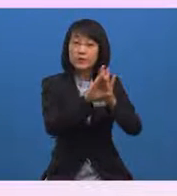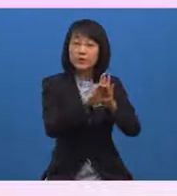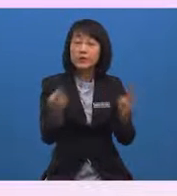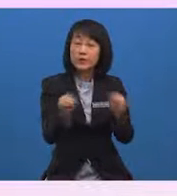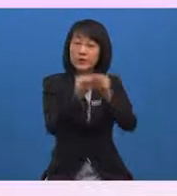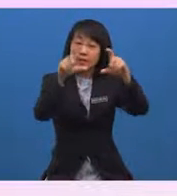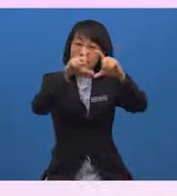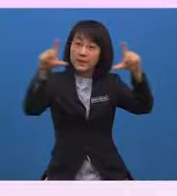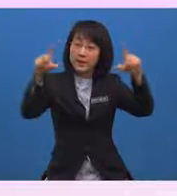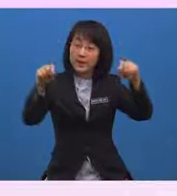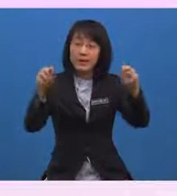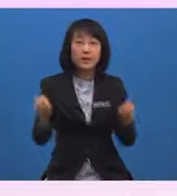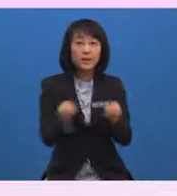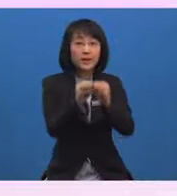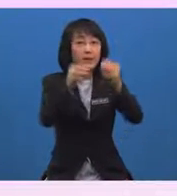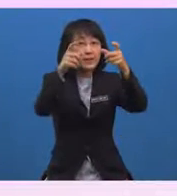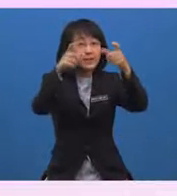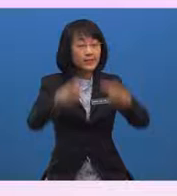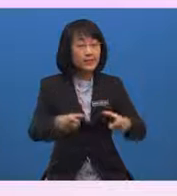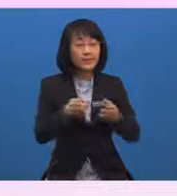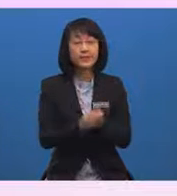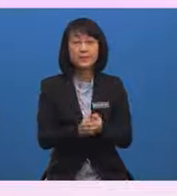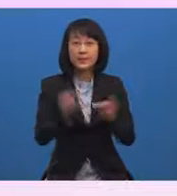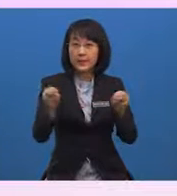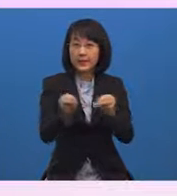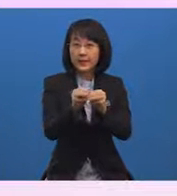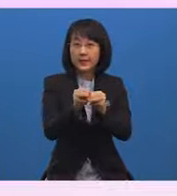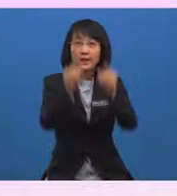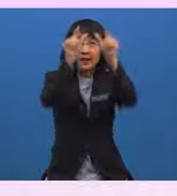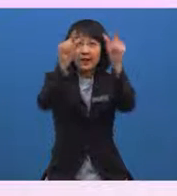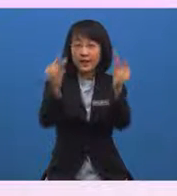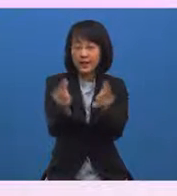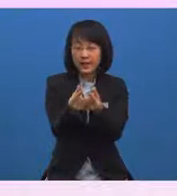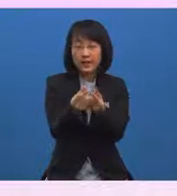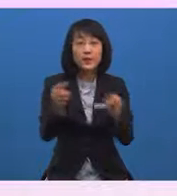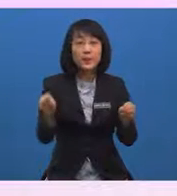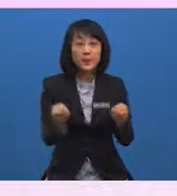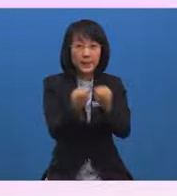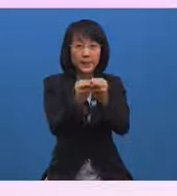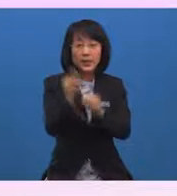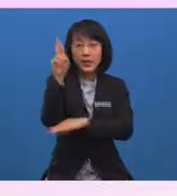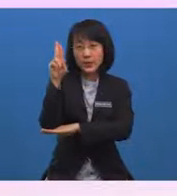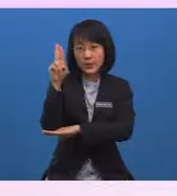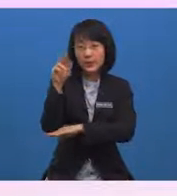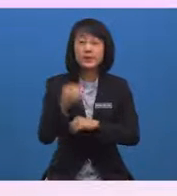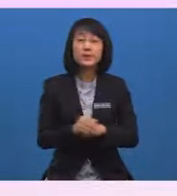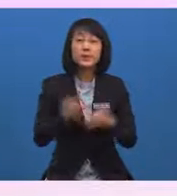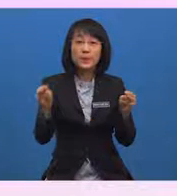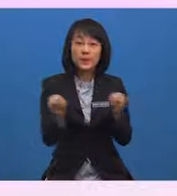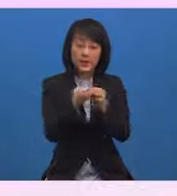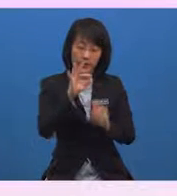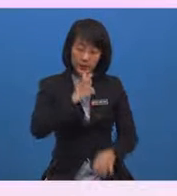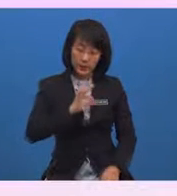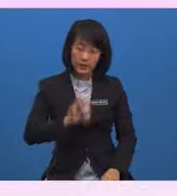magnet silinder, magnet ladam, magnet bentuk U, magnet butang dan